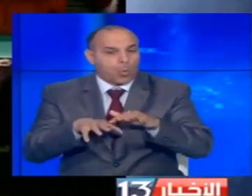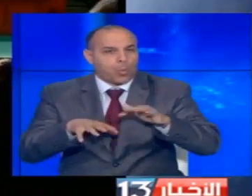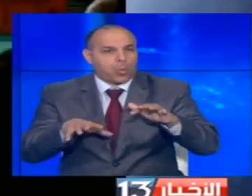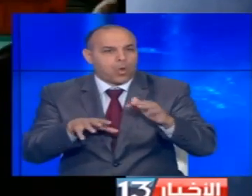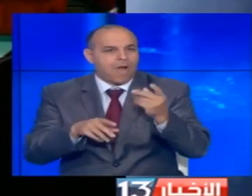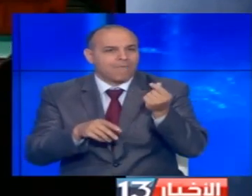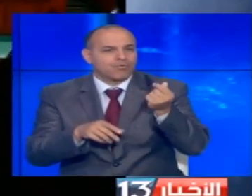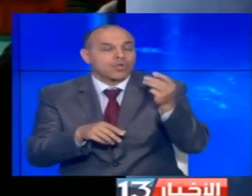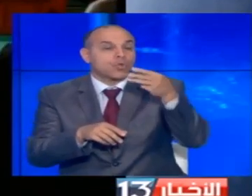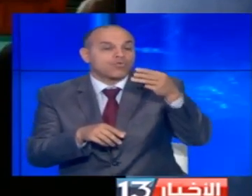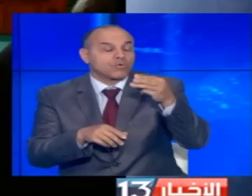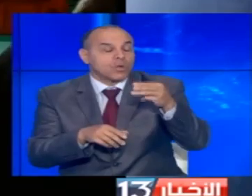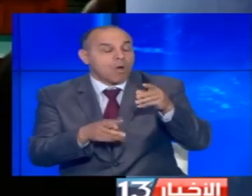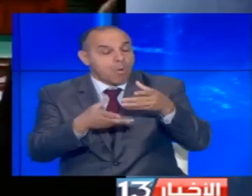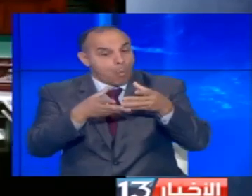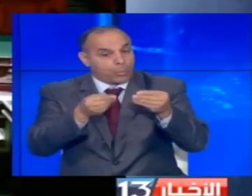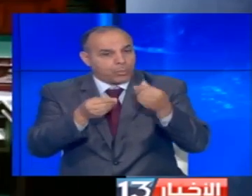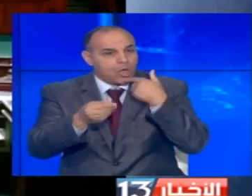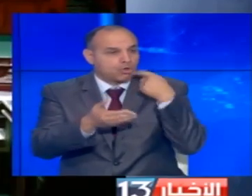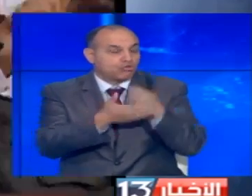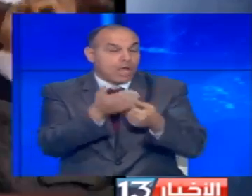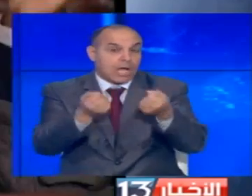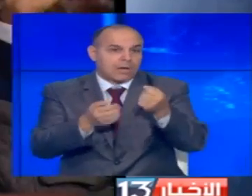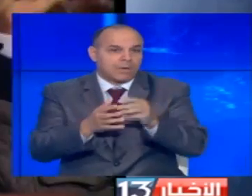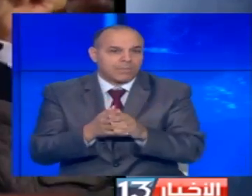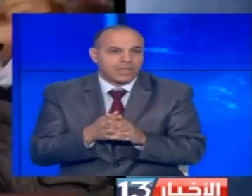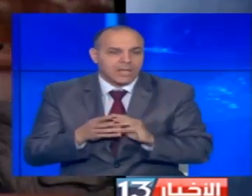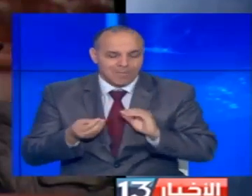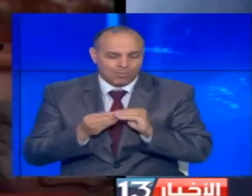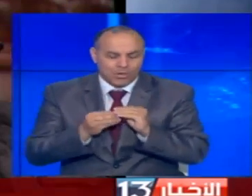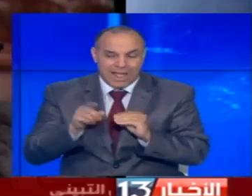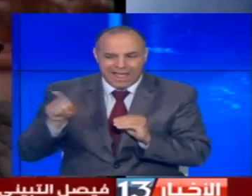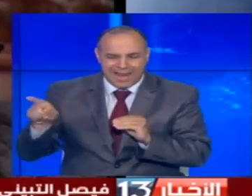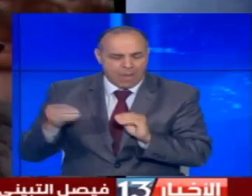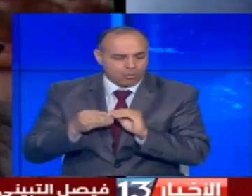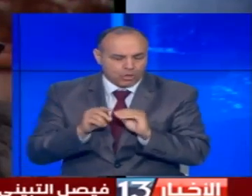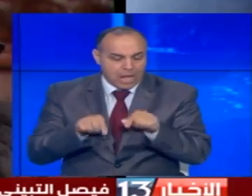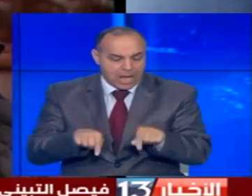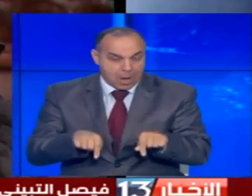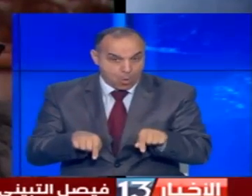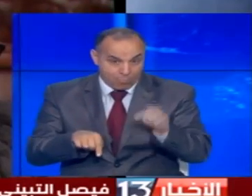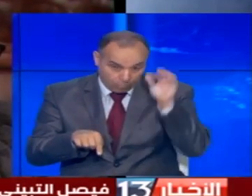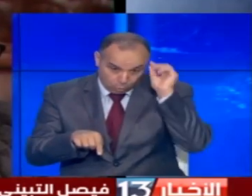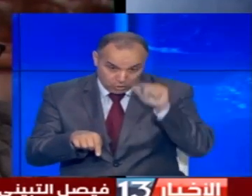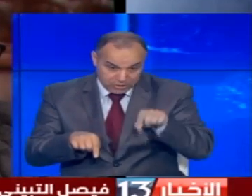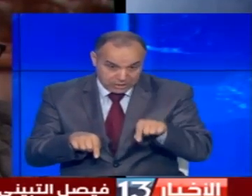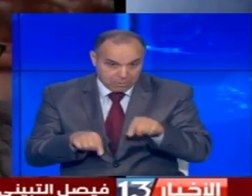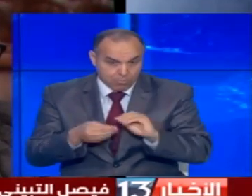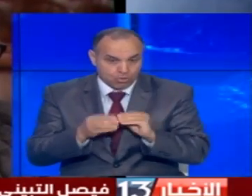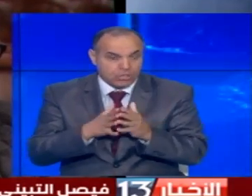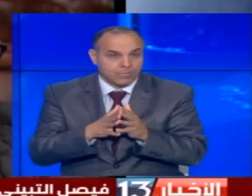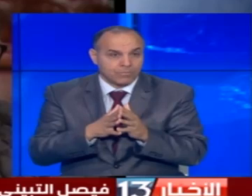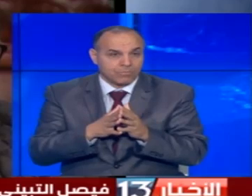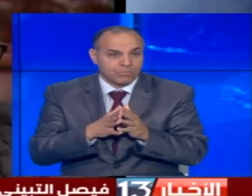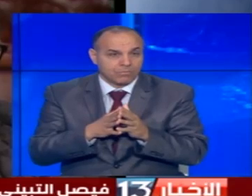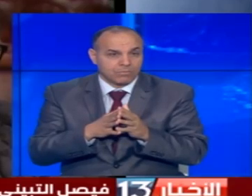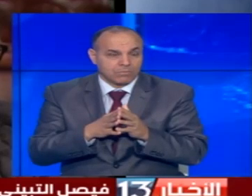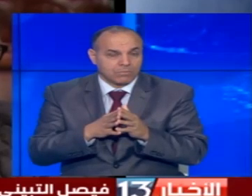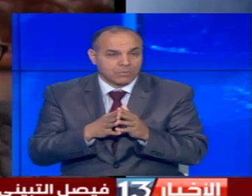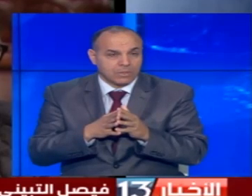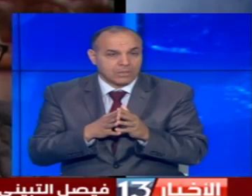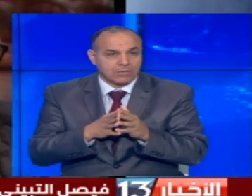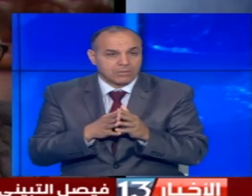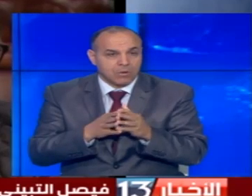العمله الصعبه جراء توريد هذه السيارات المشكله ديك المشكله ان نحنا اليوم في تونس قاعدين نفرغ